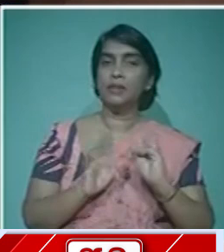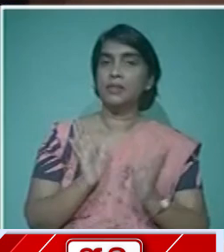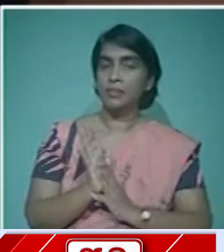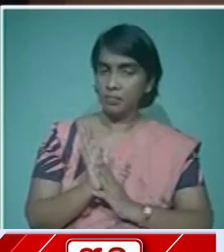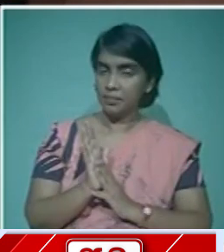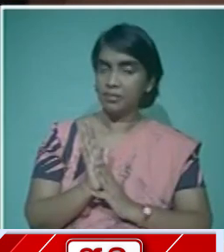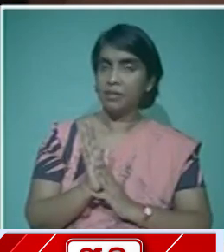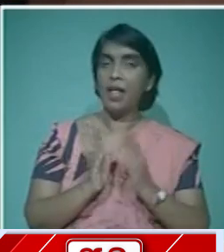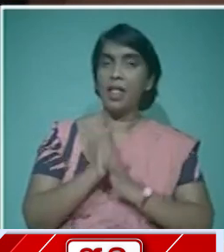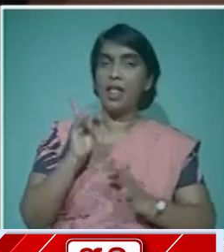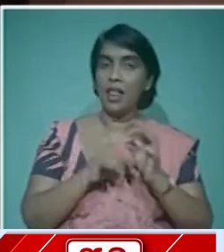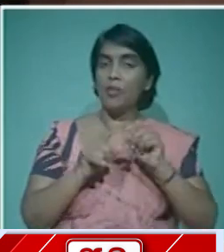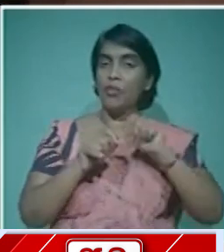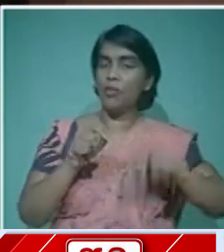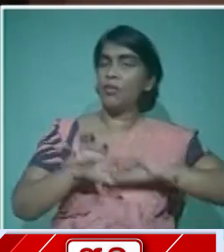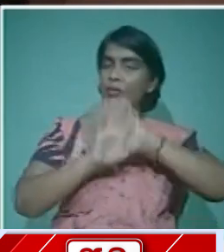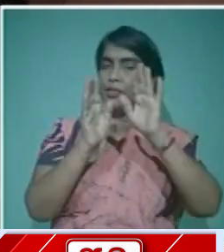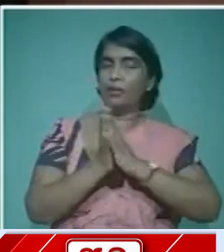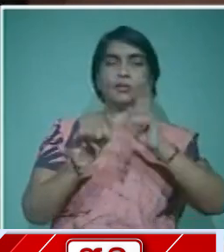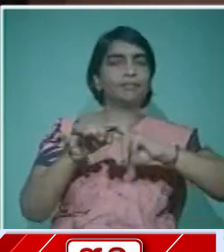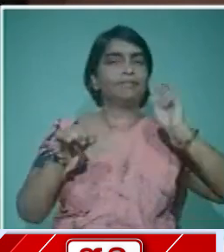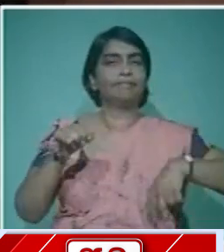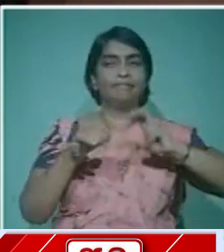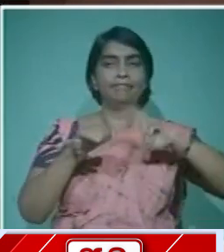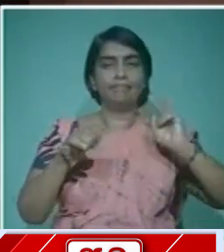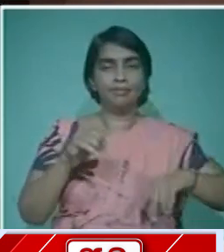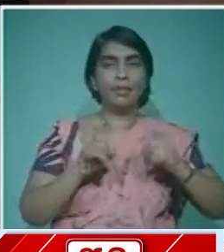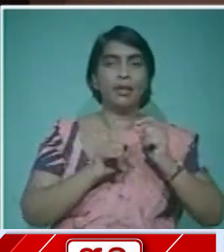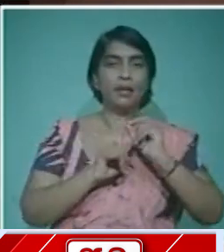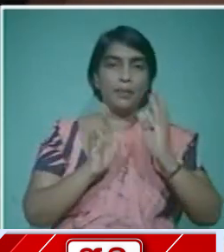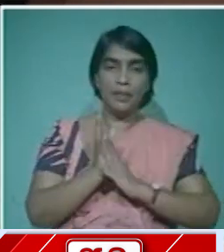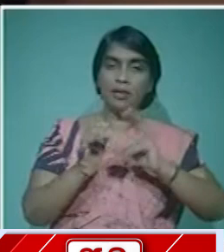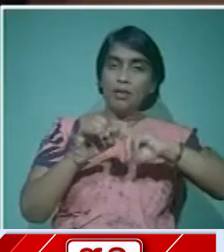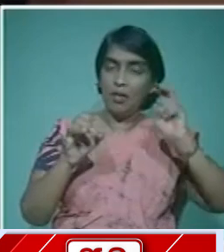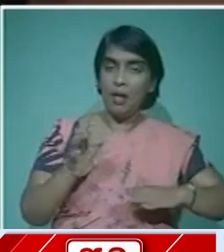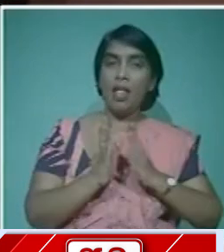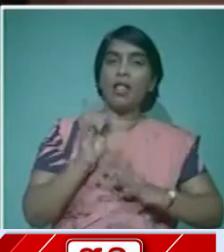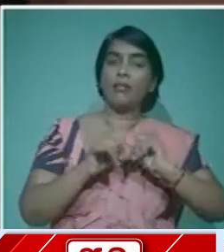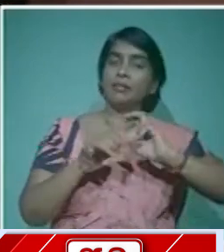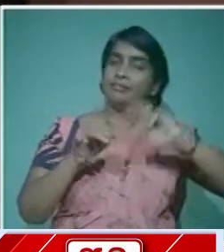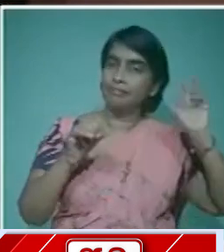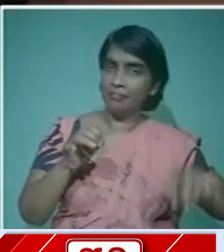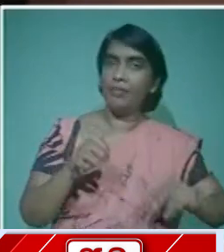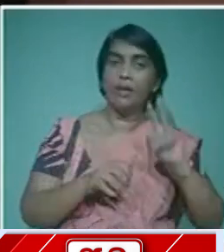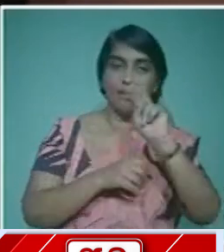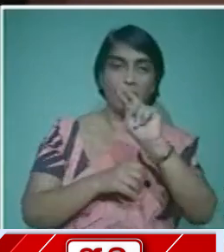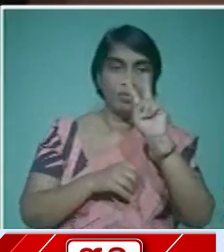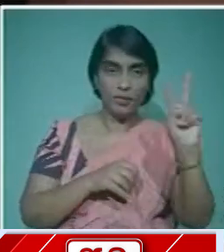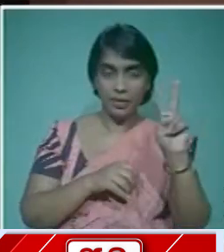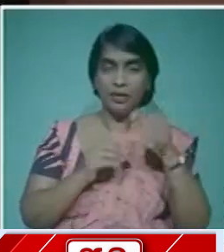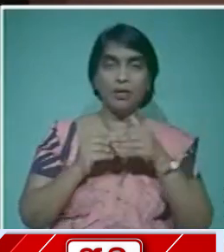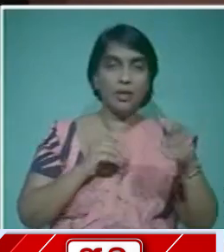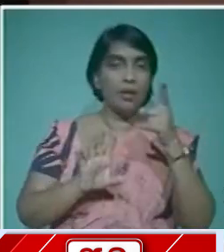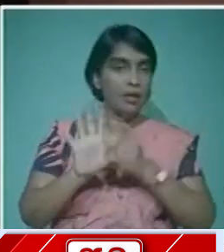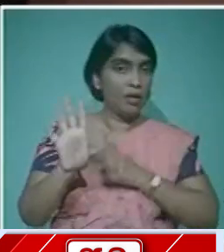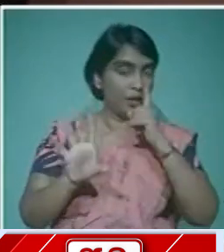අග්‍රාමාත්‍යතුමා ඇතුළු ඇමති මණ්ඩලයම ඉල්ලාස්සුණා. අග්‍රාමාත්‍යවරයා ඉල්ලාස්සුණාට ඇමති මණ්ඩලෙ ඉල්ලාස්සුණා. මේ 2022 මේ ක්‍රියාත්මක වෙන